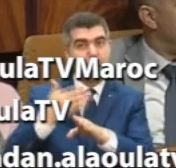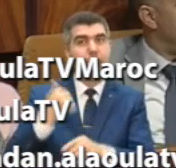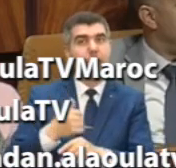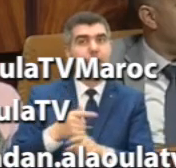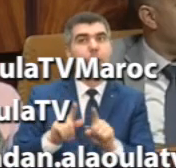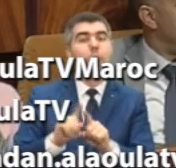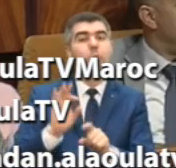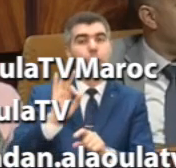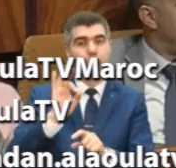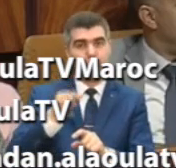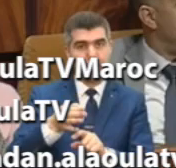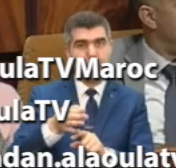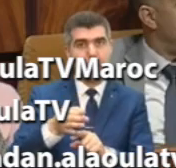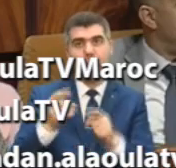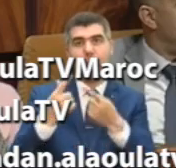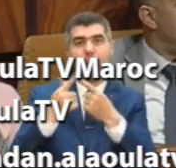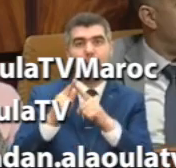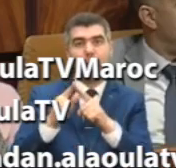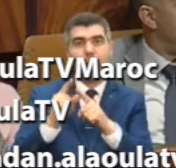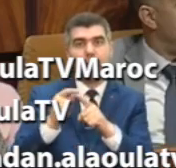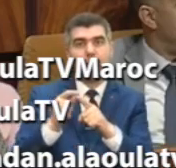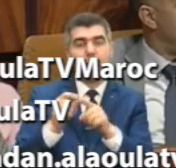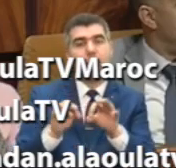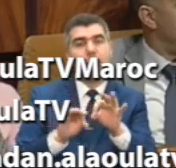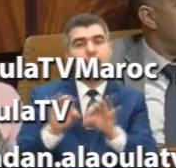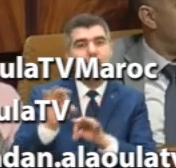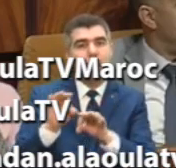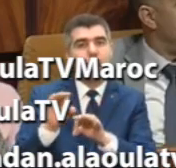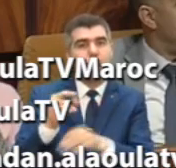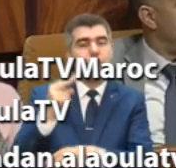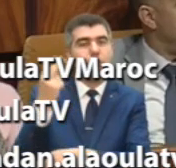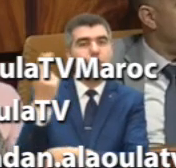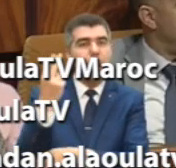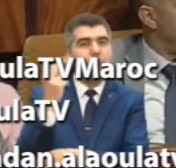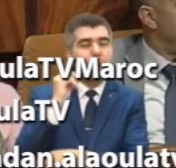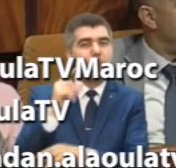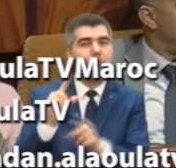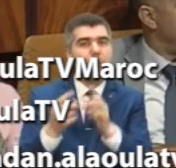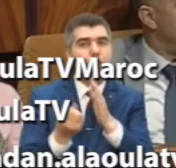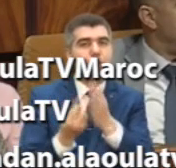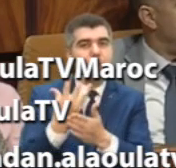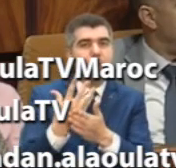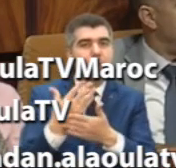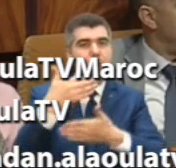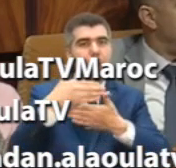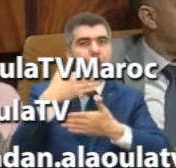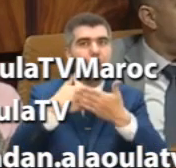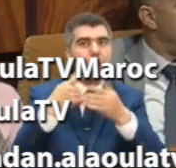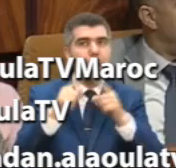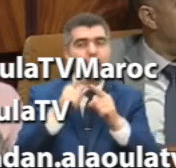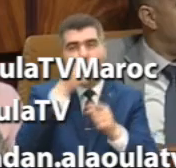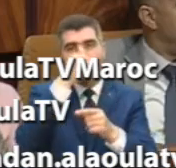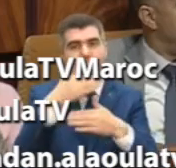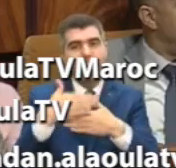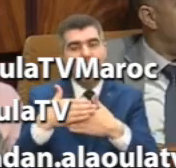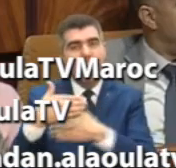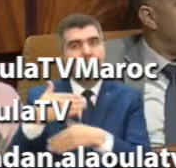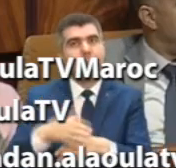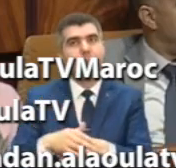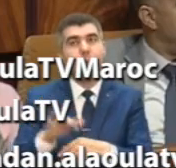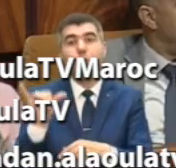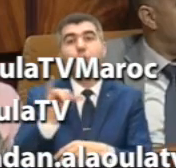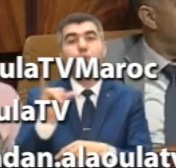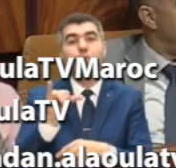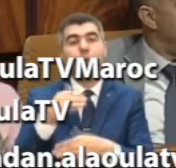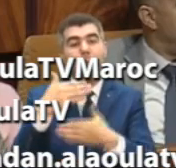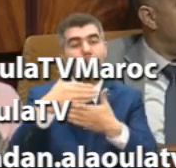وعدني أنه غادي يقوم خطط وبرمج إحداث نواة جامعية في الفقيه بصح. أنا اليوم السؤال ديالي غير أنت غدير هذه